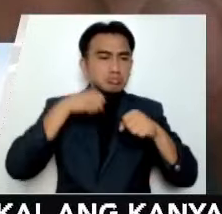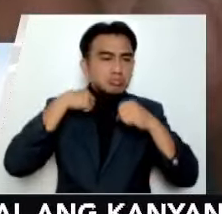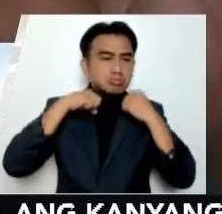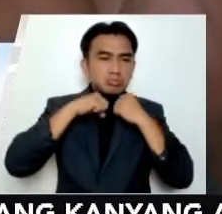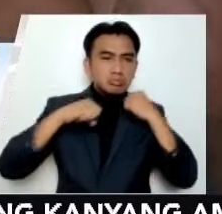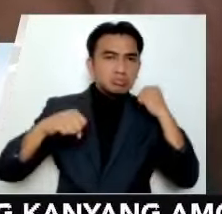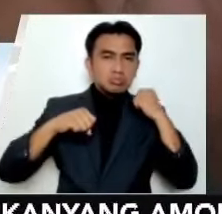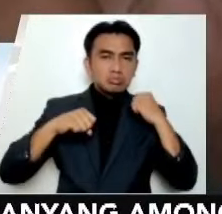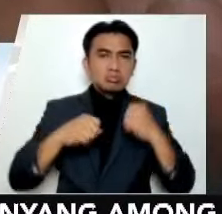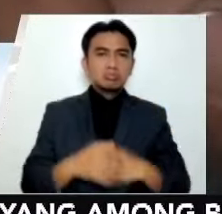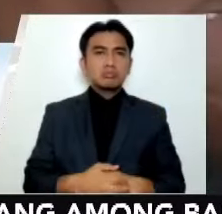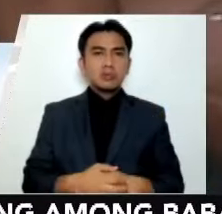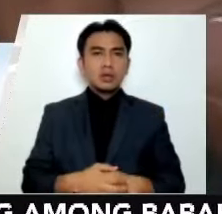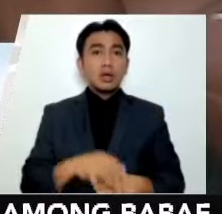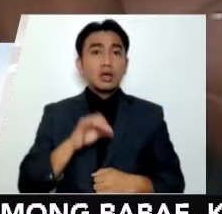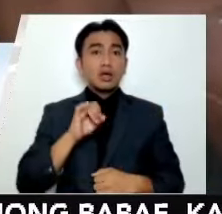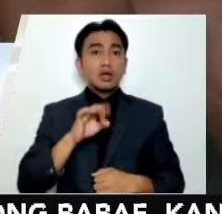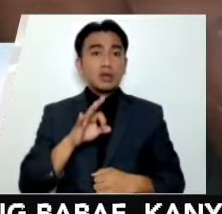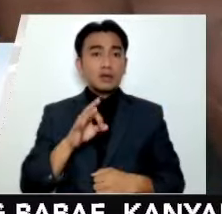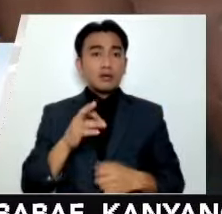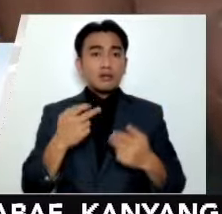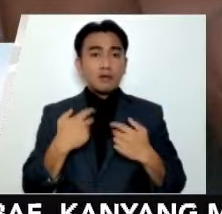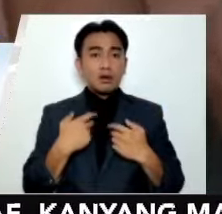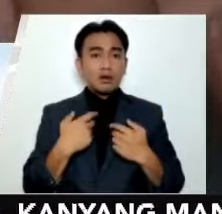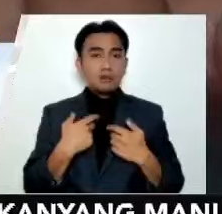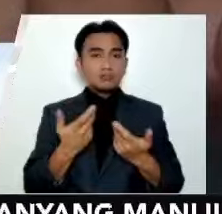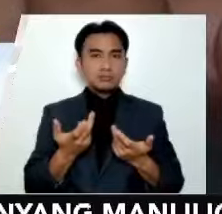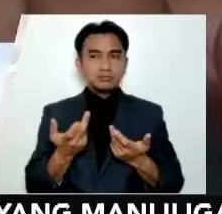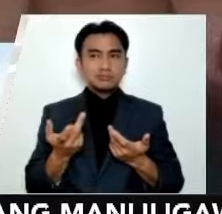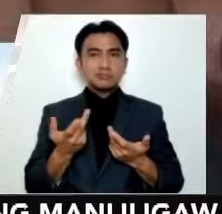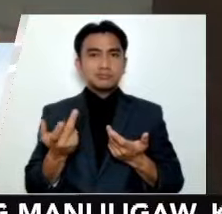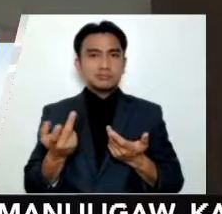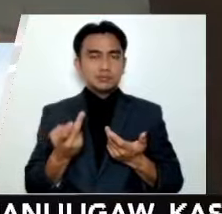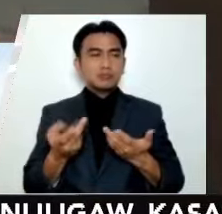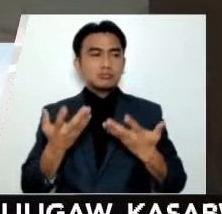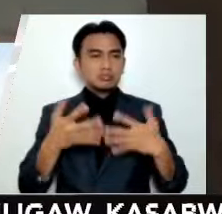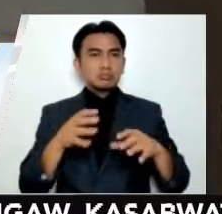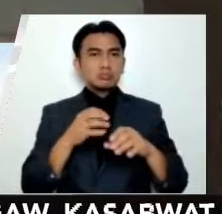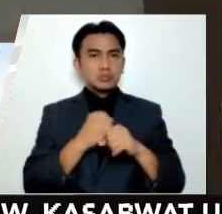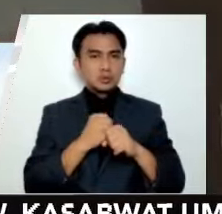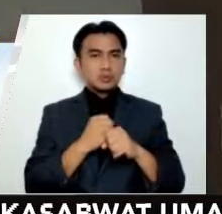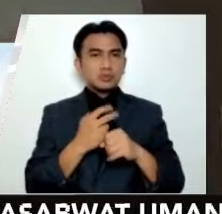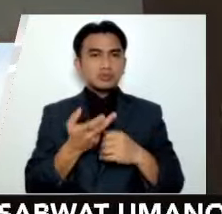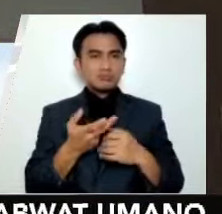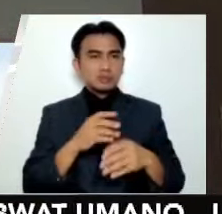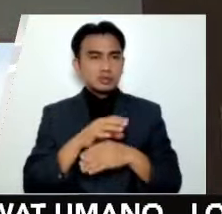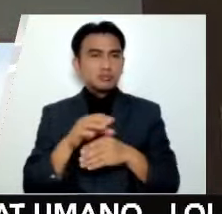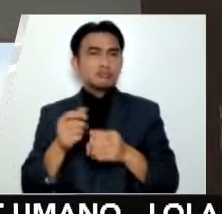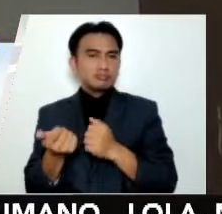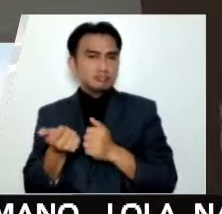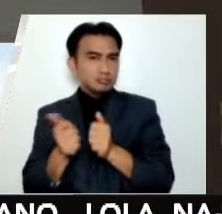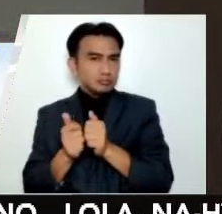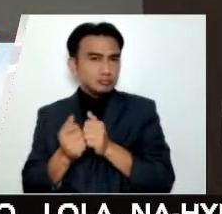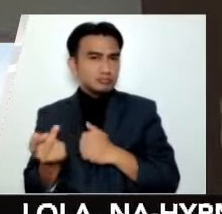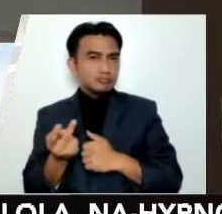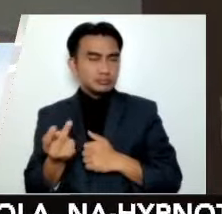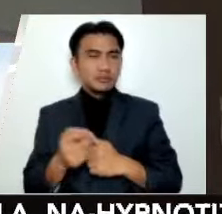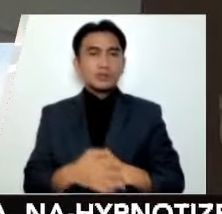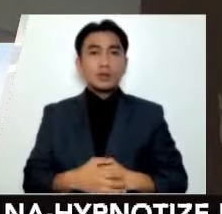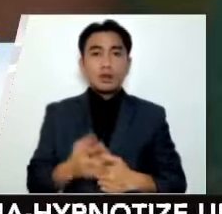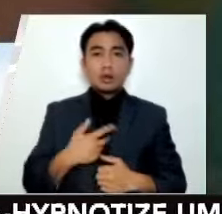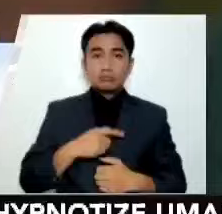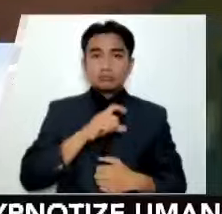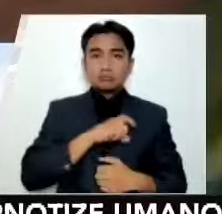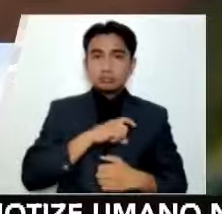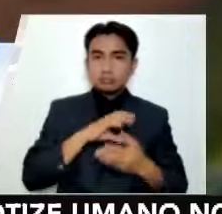pag nakuha daw po itong, magsasama daw po siya sa akin. Nang unang magbigay ng statement sa pulisya, itinuro ni